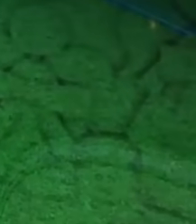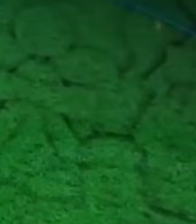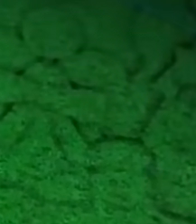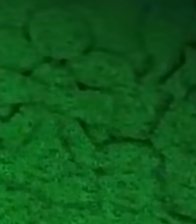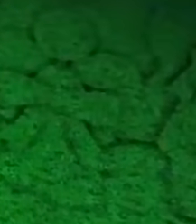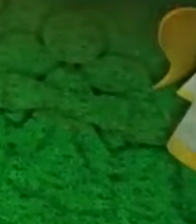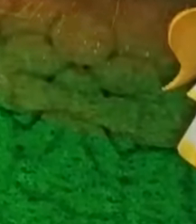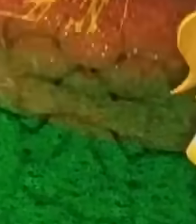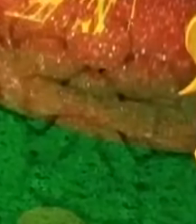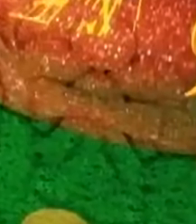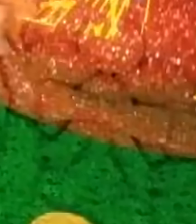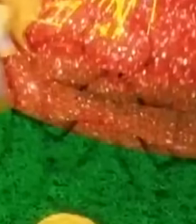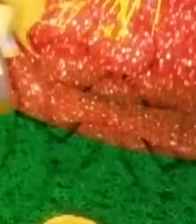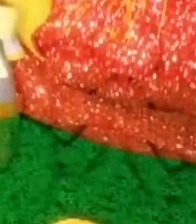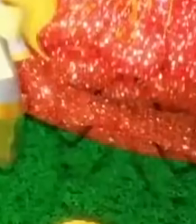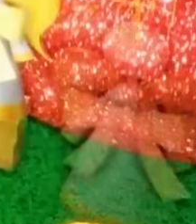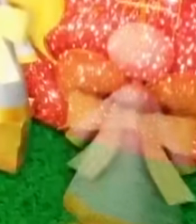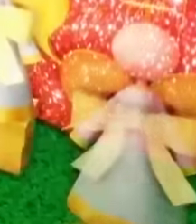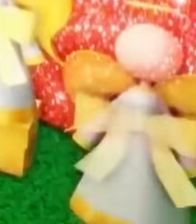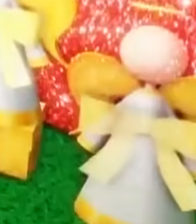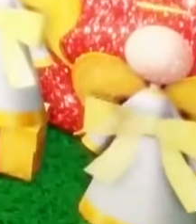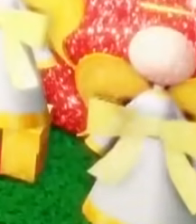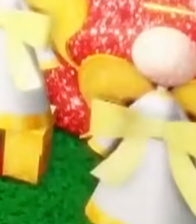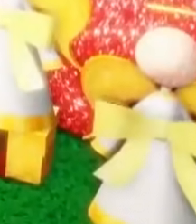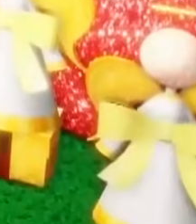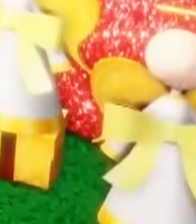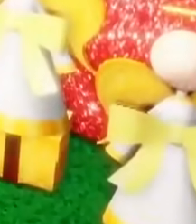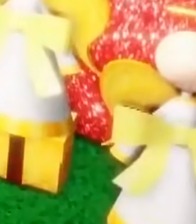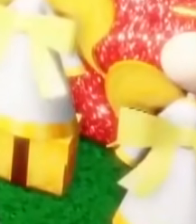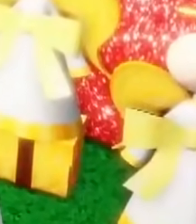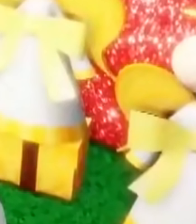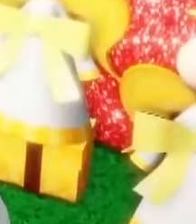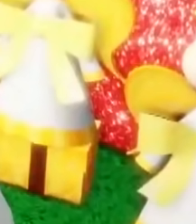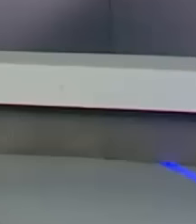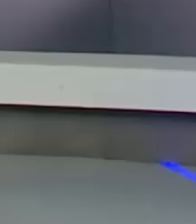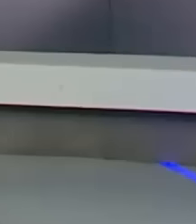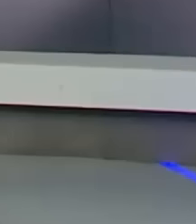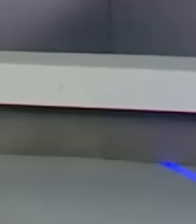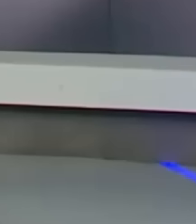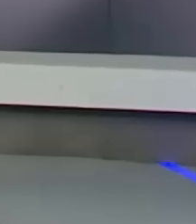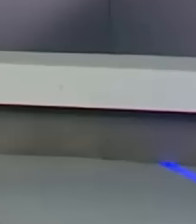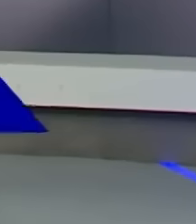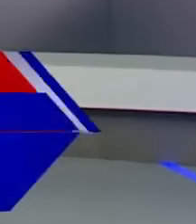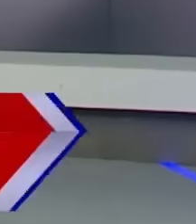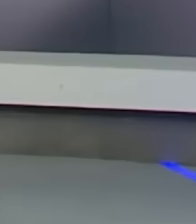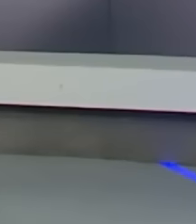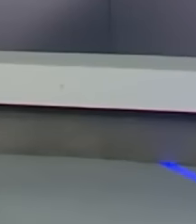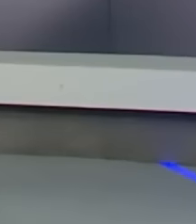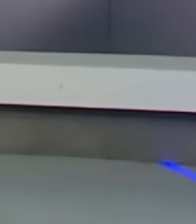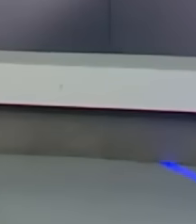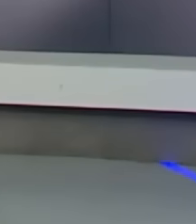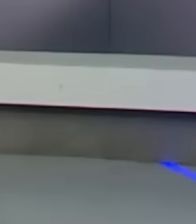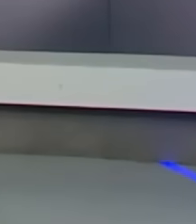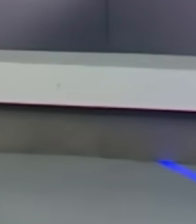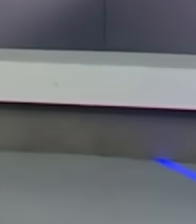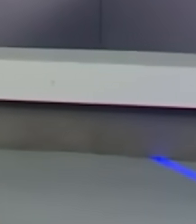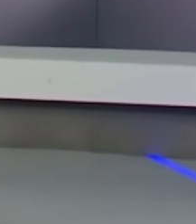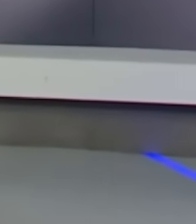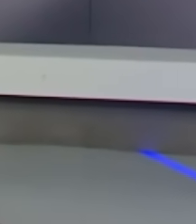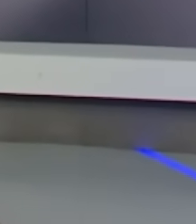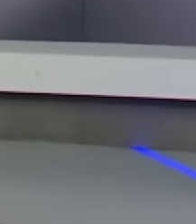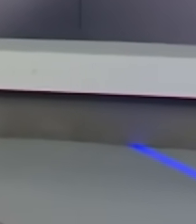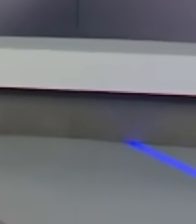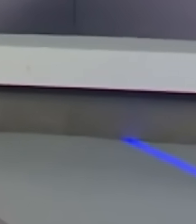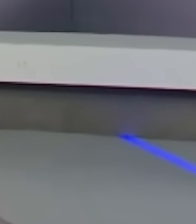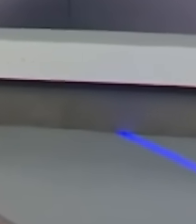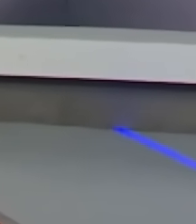na. At ako po si Pia Arcangel para sa mas malaking misyon. Para sa mas malawak na paglilingkod sa bayan, ako po si Emil Sumangyo. Mula